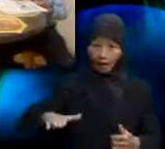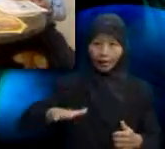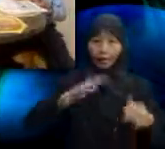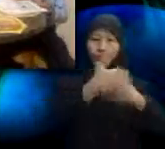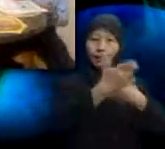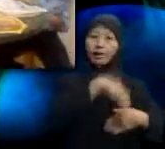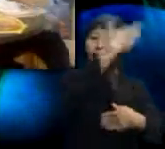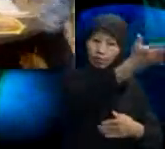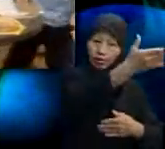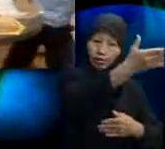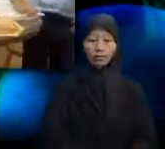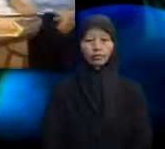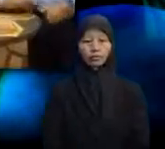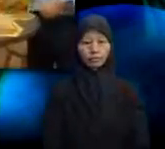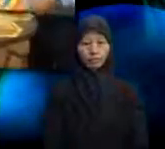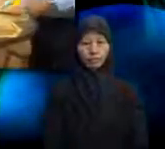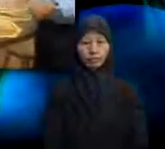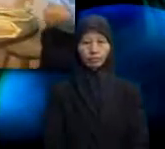sebelah.